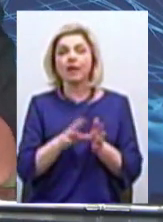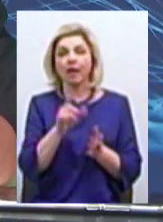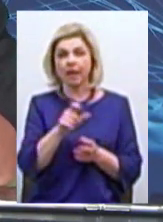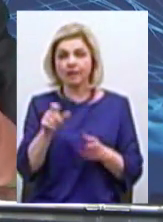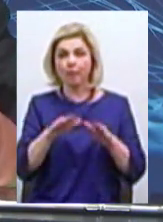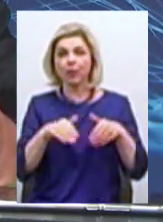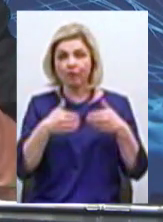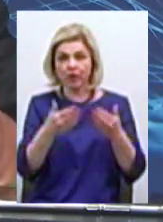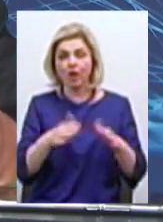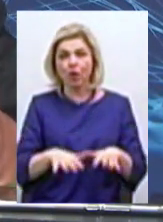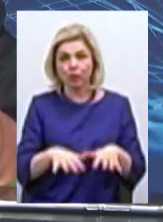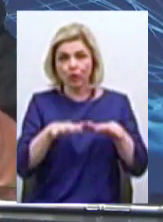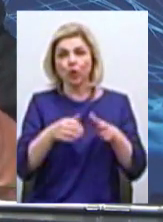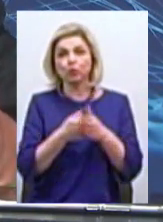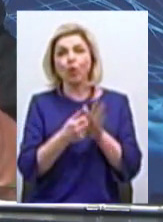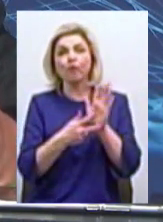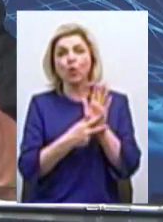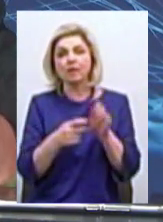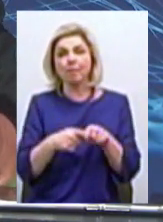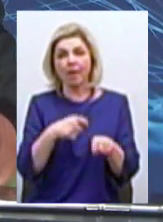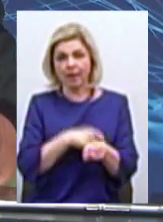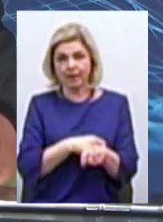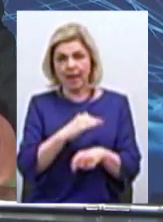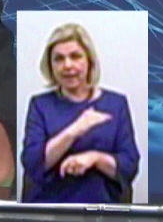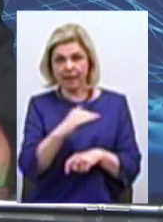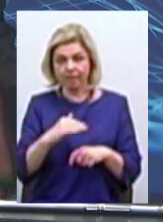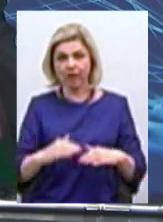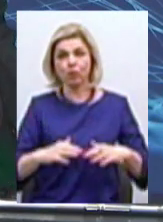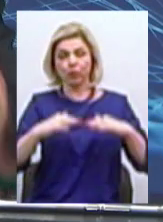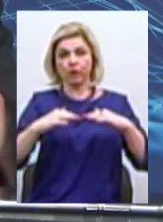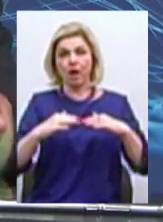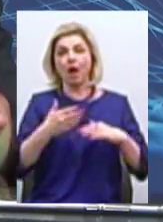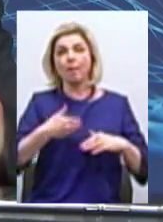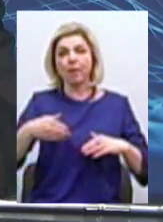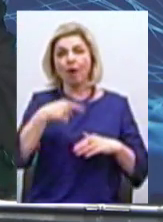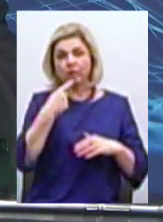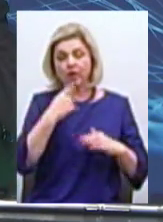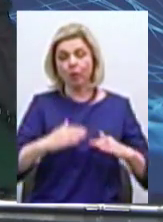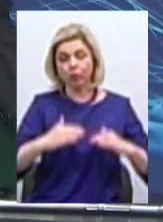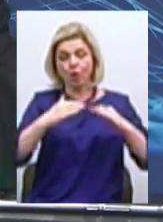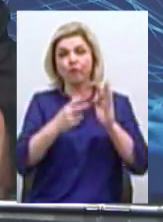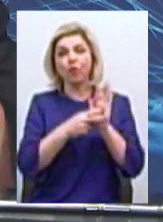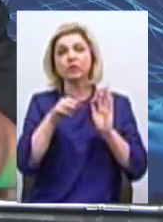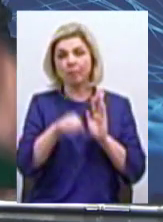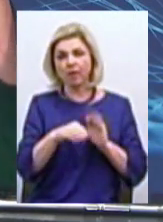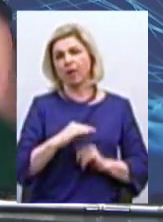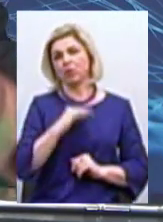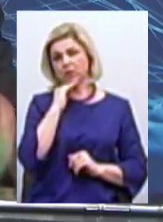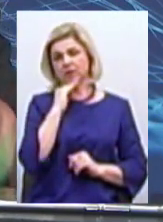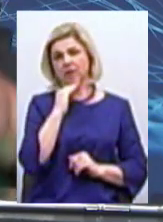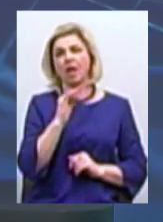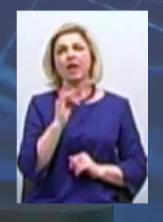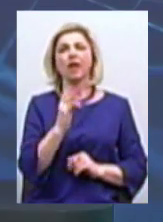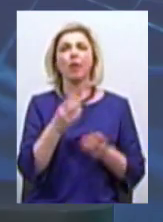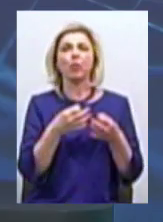пропонували підняти до 8 метрів рівень, вони казали, от ми піднімемо до 8 метрів, і нам цього буде достатньо. І на